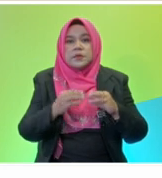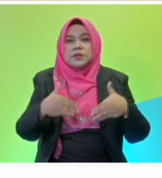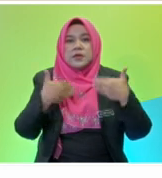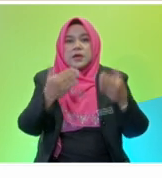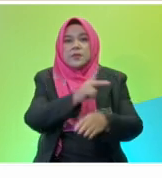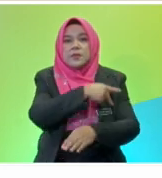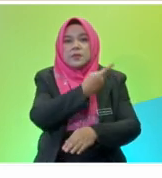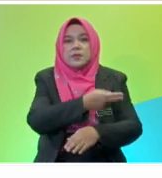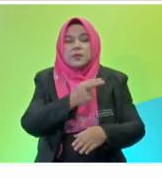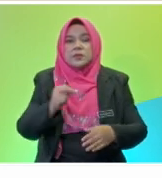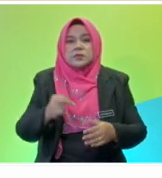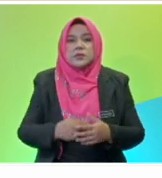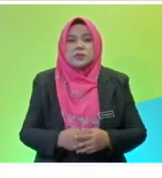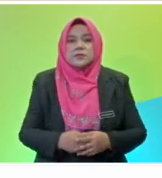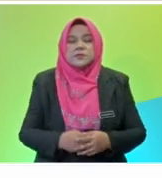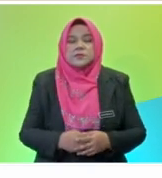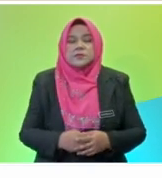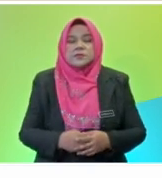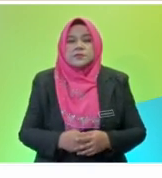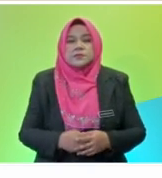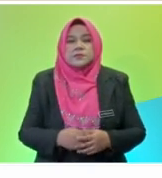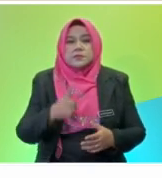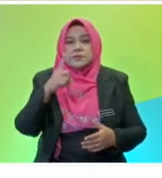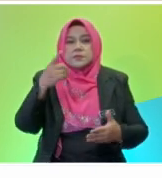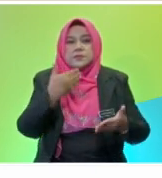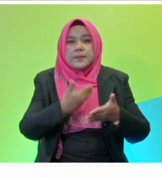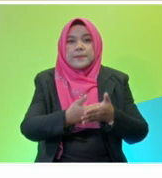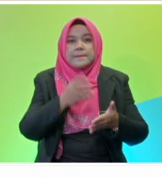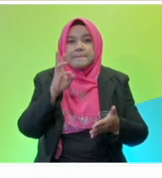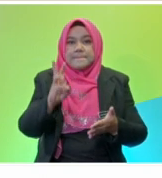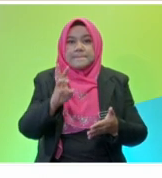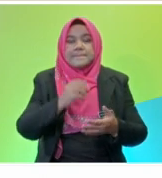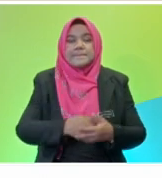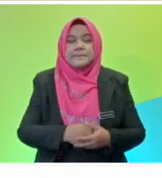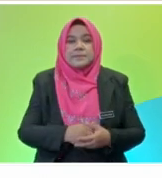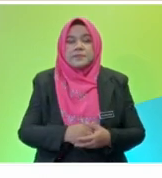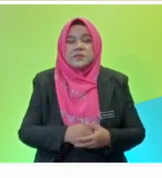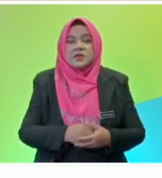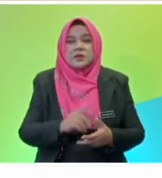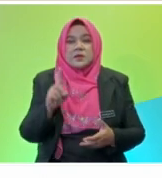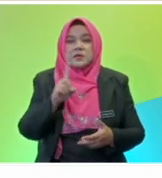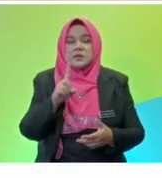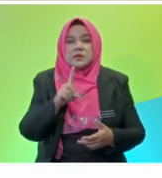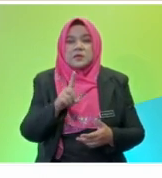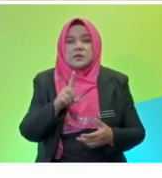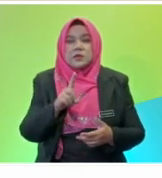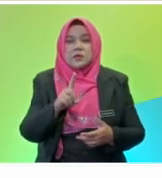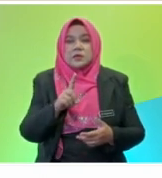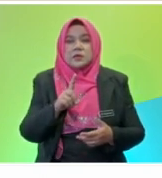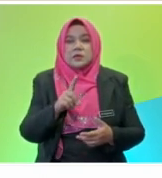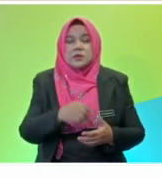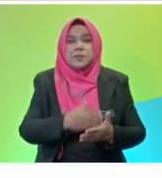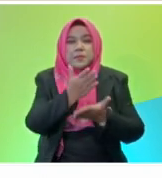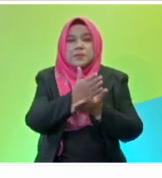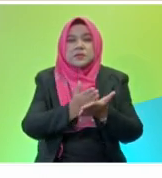Oke 1 sampai 6 oke di mana ya Ini adalah taksiran setengah tahun